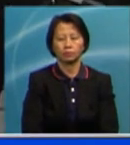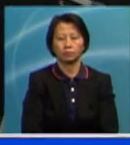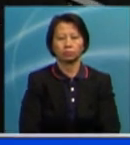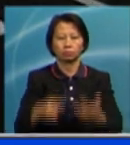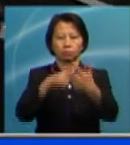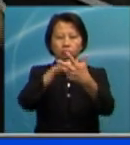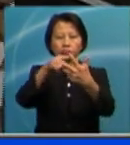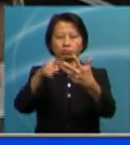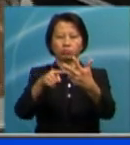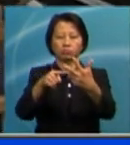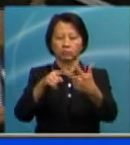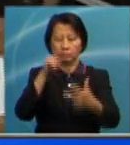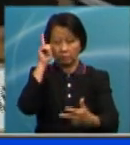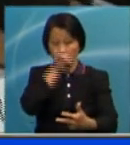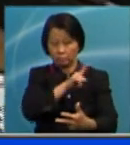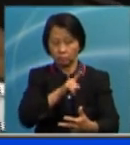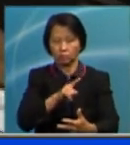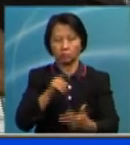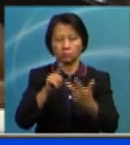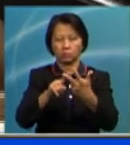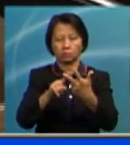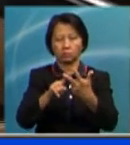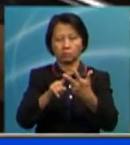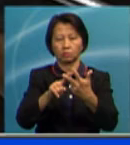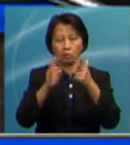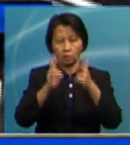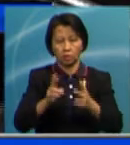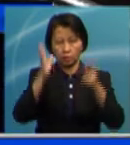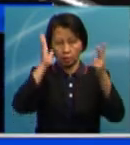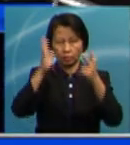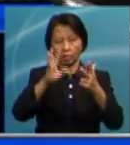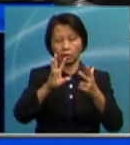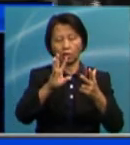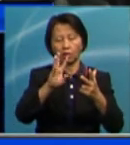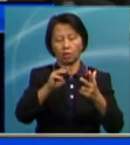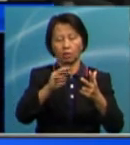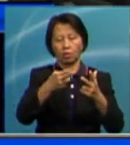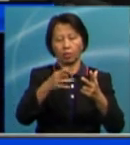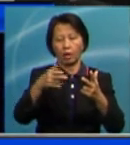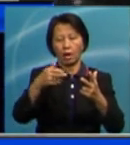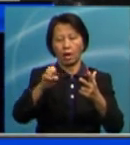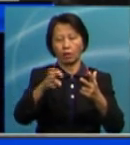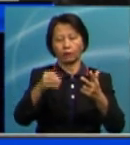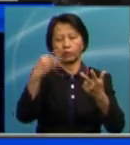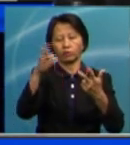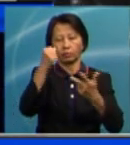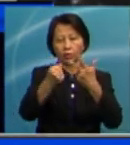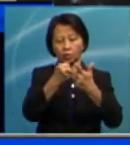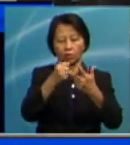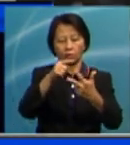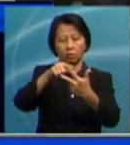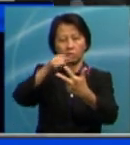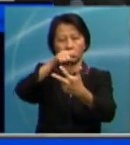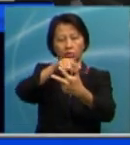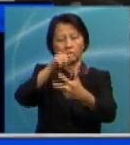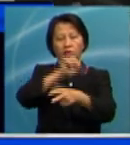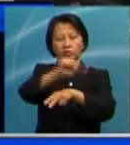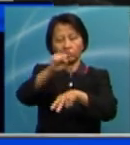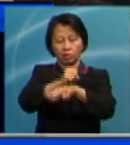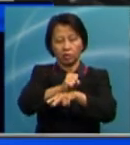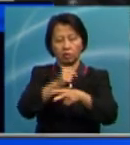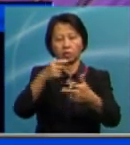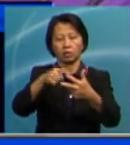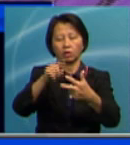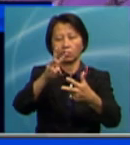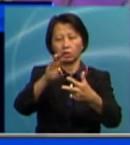tiga individu yang kritikal iaitu Seorang warga tempatan Muhammad hazwan Husin 19 tahun dan dua warga Singapura dikenali